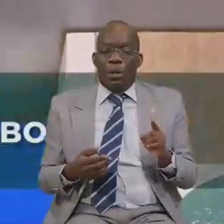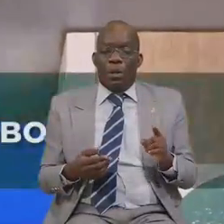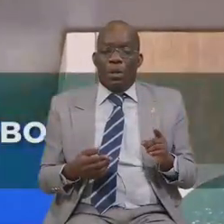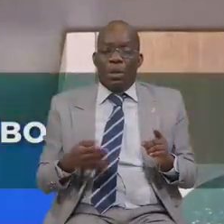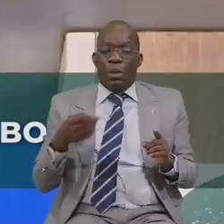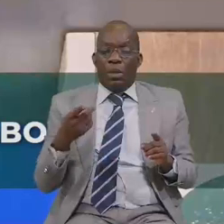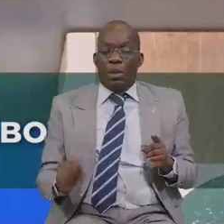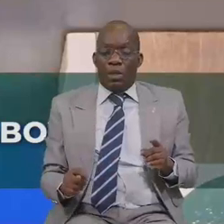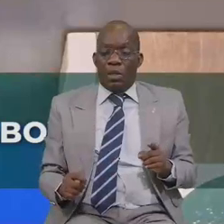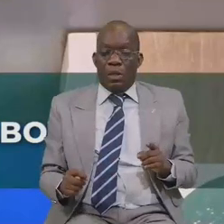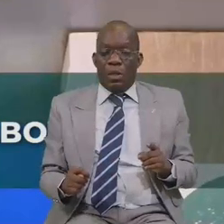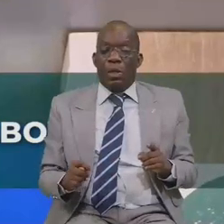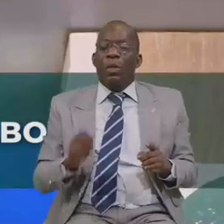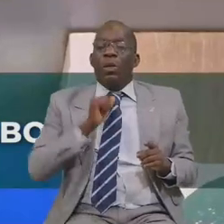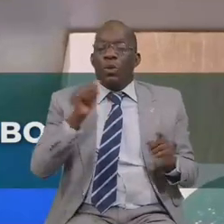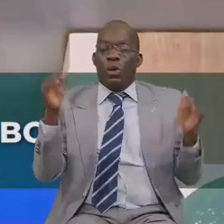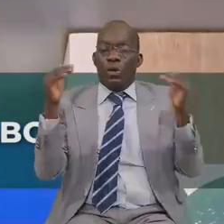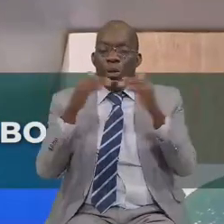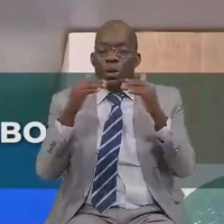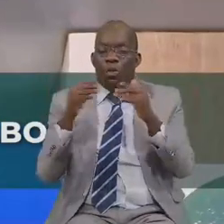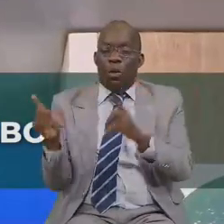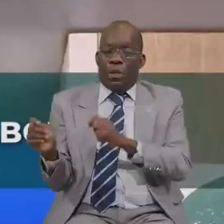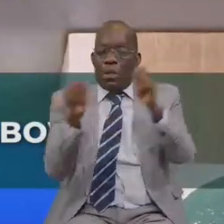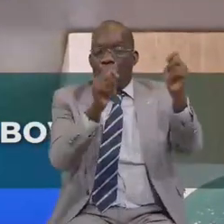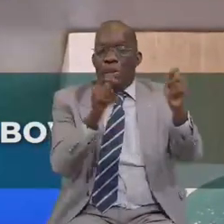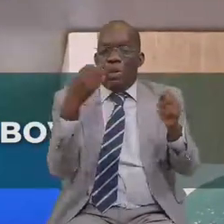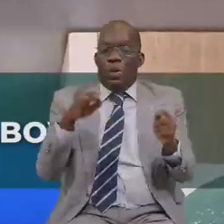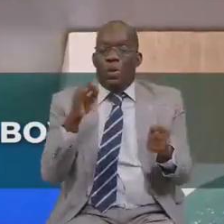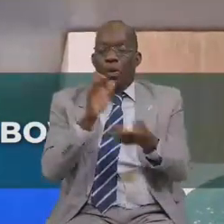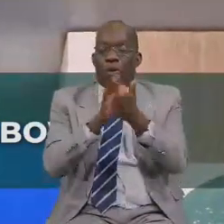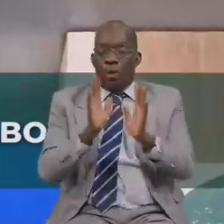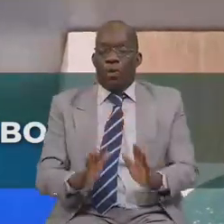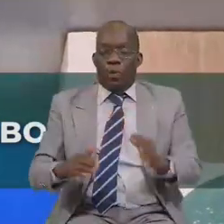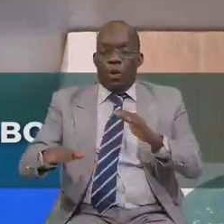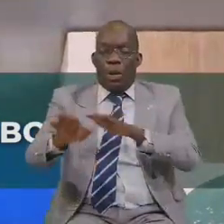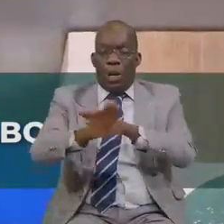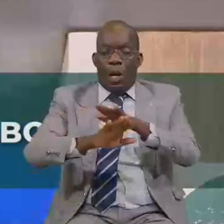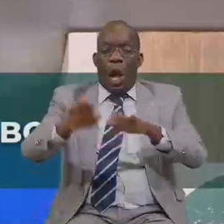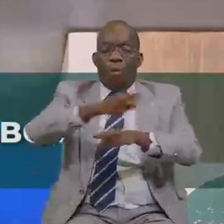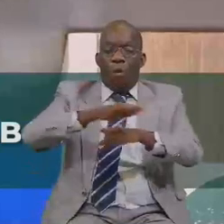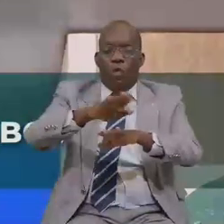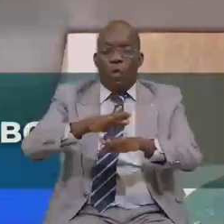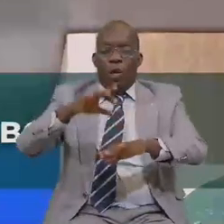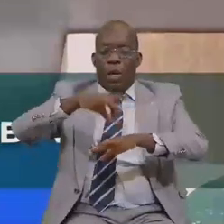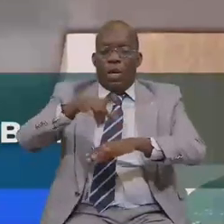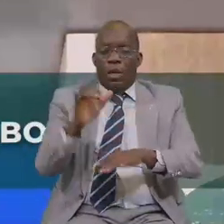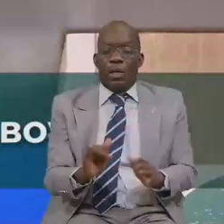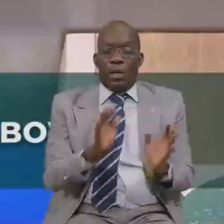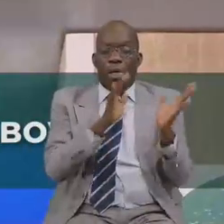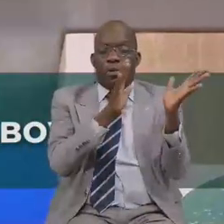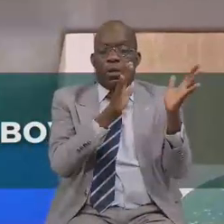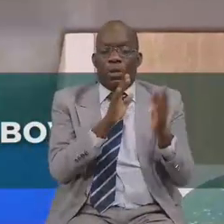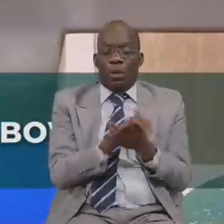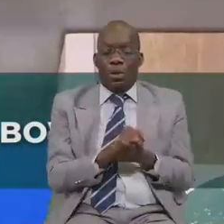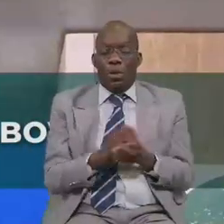Le transport inégalé des saints au-dessus des attentes terrestres.